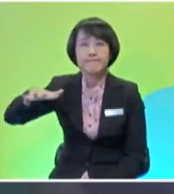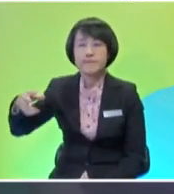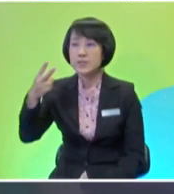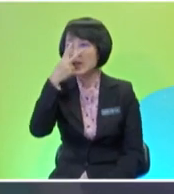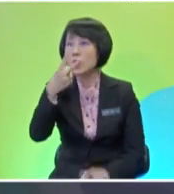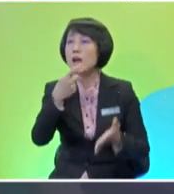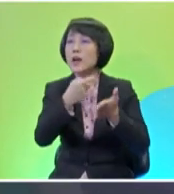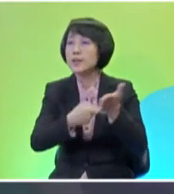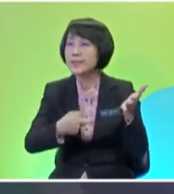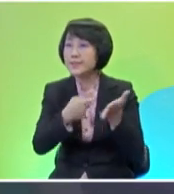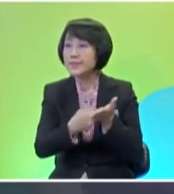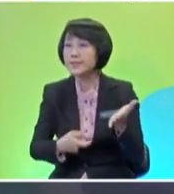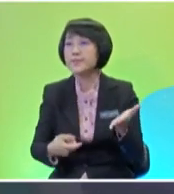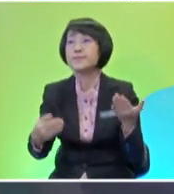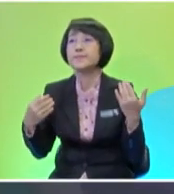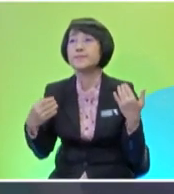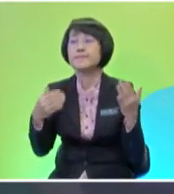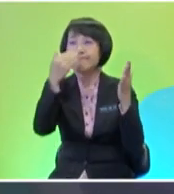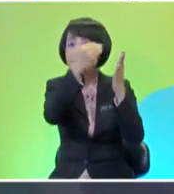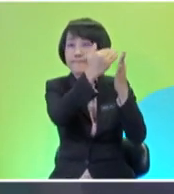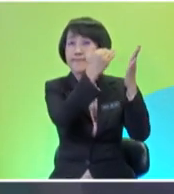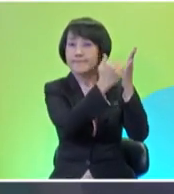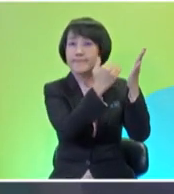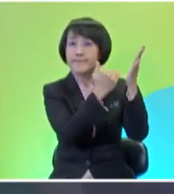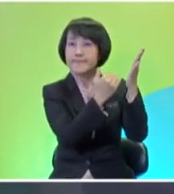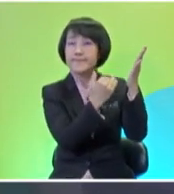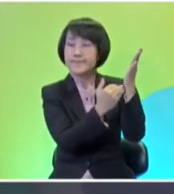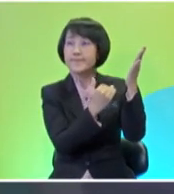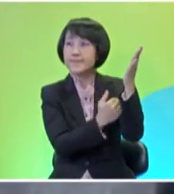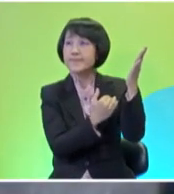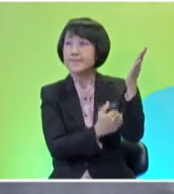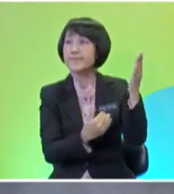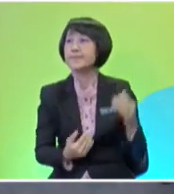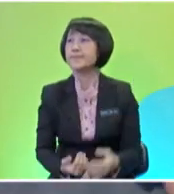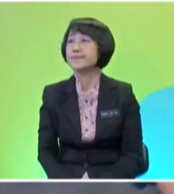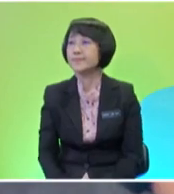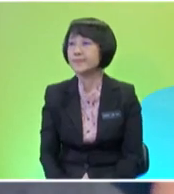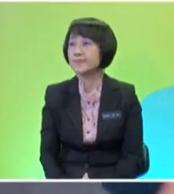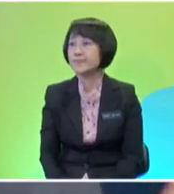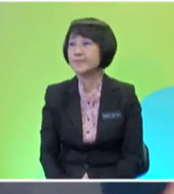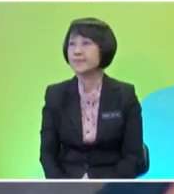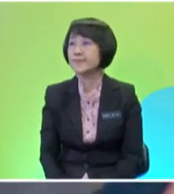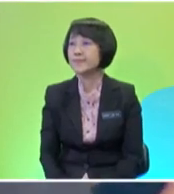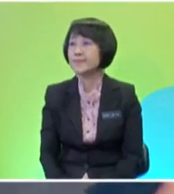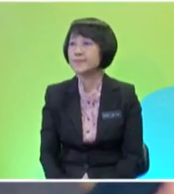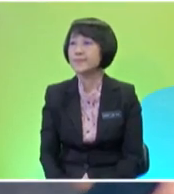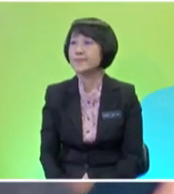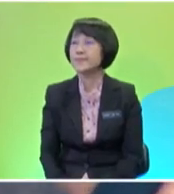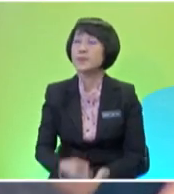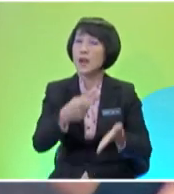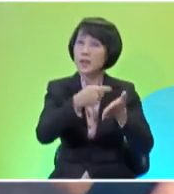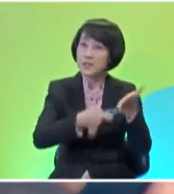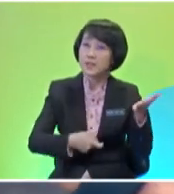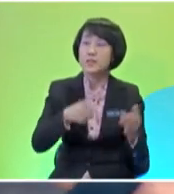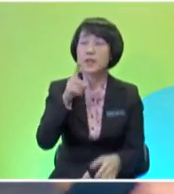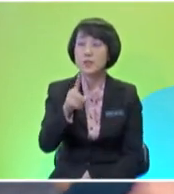tersebut. Okey, kita ada motor, kita ada bilah kipas, kita ada panel solar, switch, wayar. Okey, mungkin Irfan boleh nampak kan? Okey, harga seunit berapa,